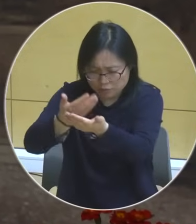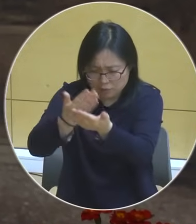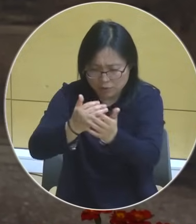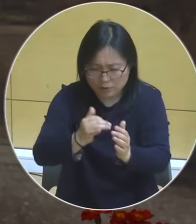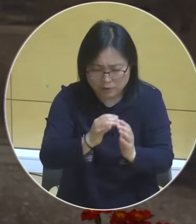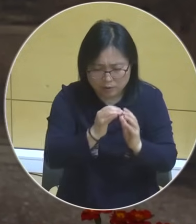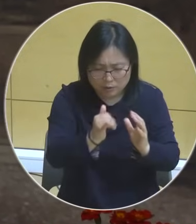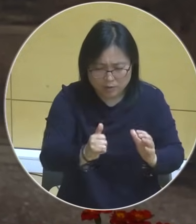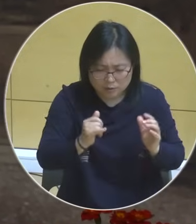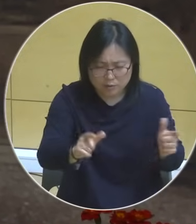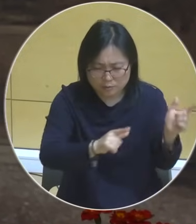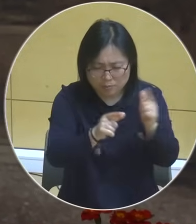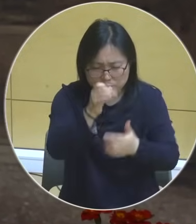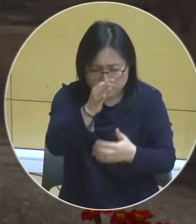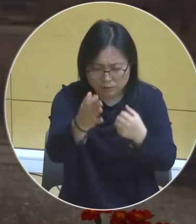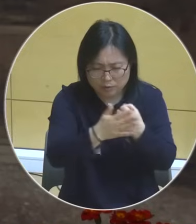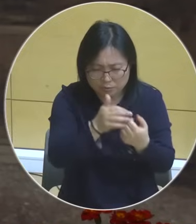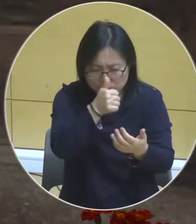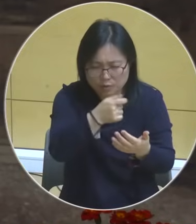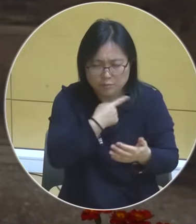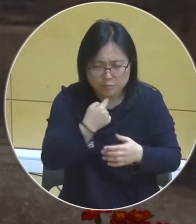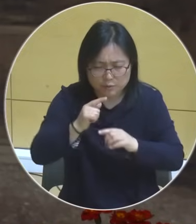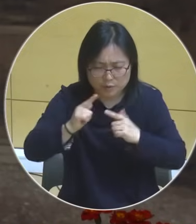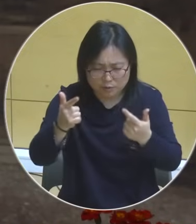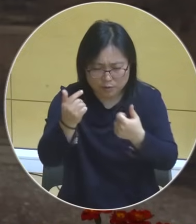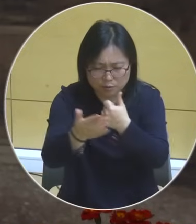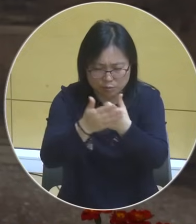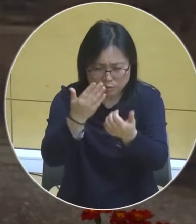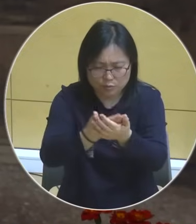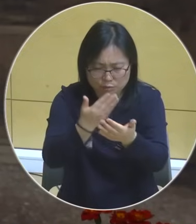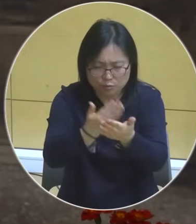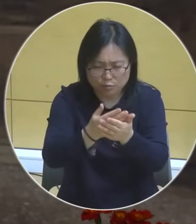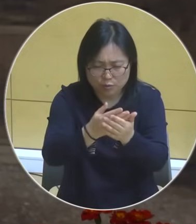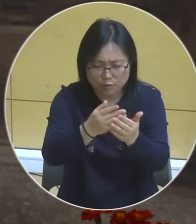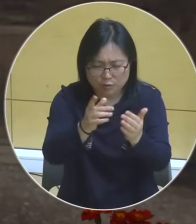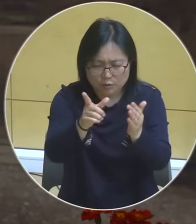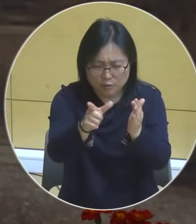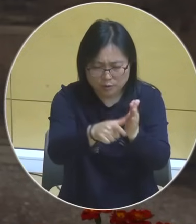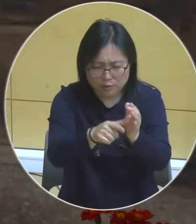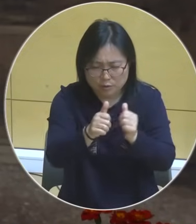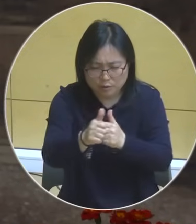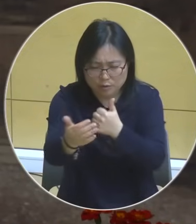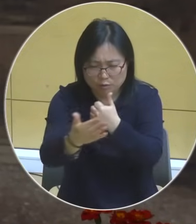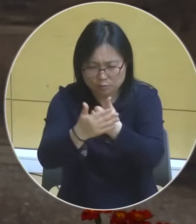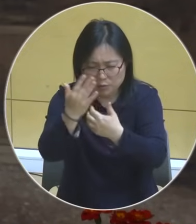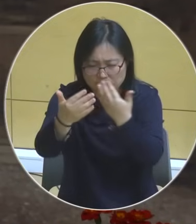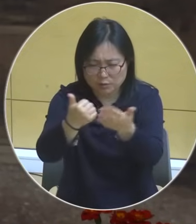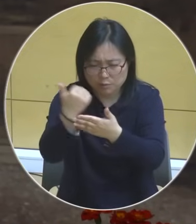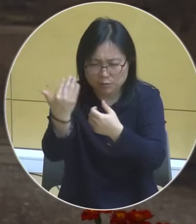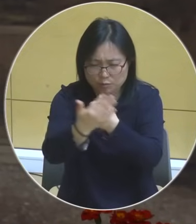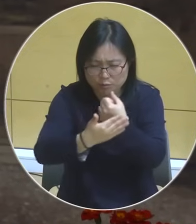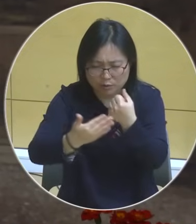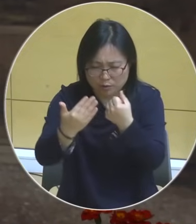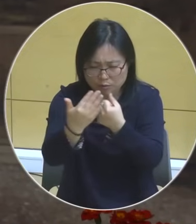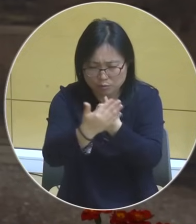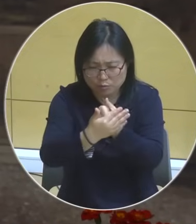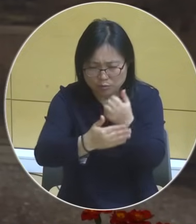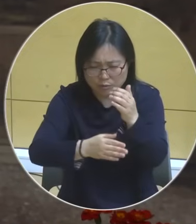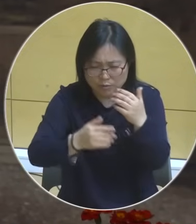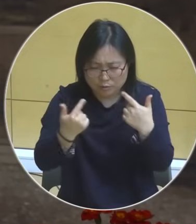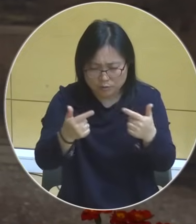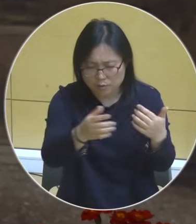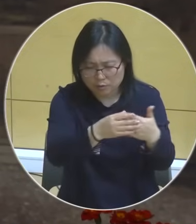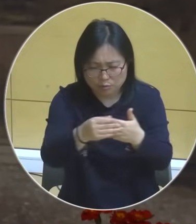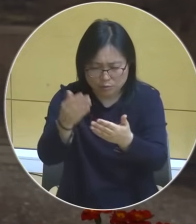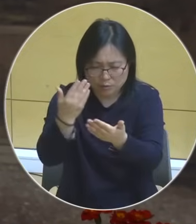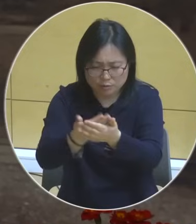물질로 범죄하지 않도록 도와주시고 때를 따라 돕는 하나님 은혜로 궁핍함의 삶이 없도록 주께서 함께하여